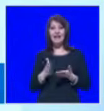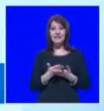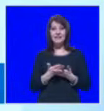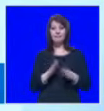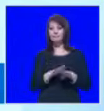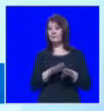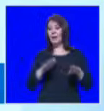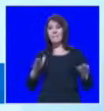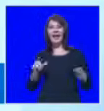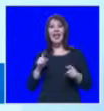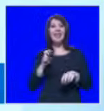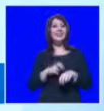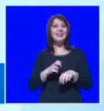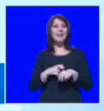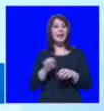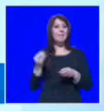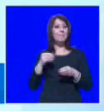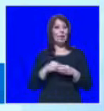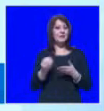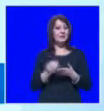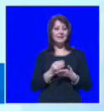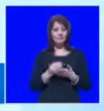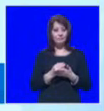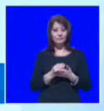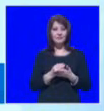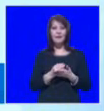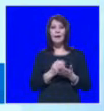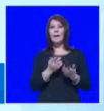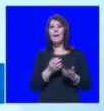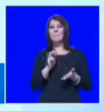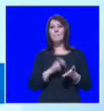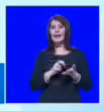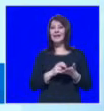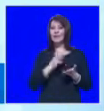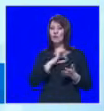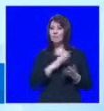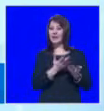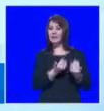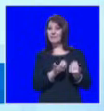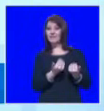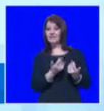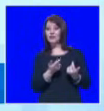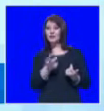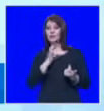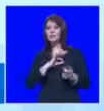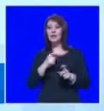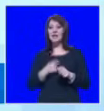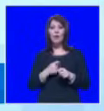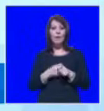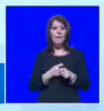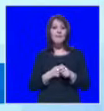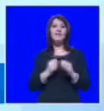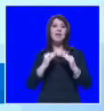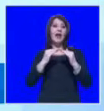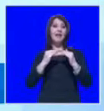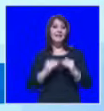Масата на депозитите, които банките успяват да привличат, е много висока и те успяват да направят това на едни изключително